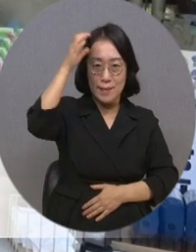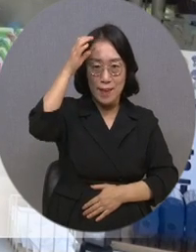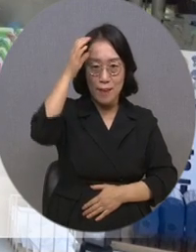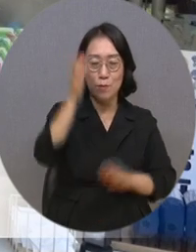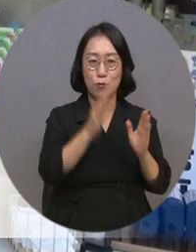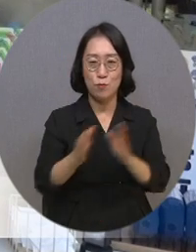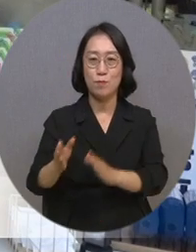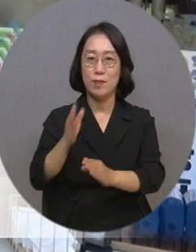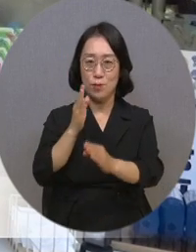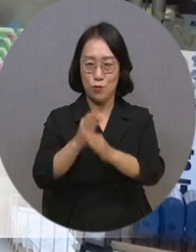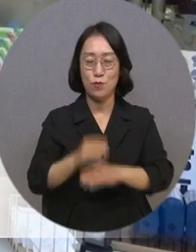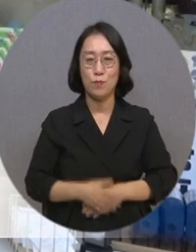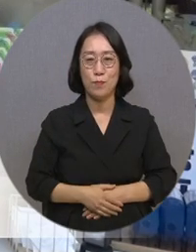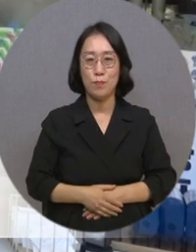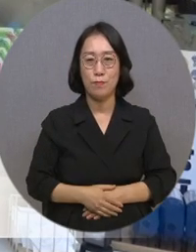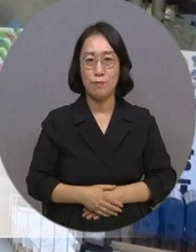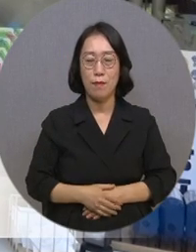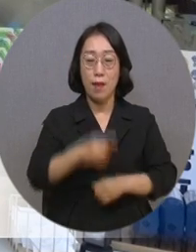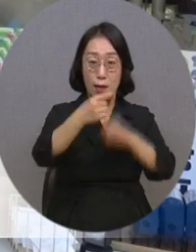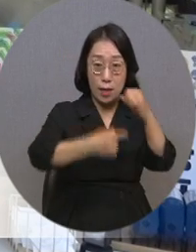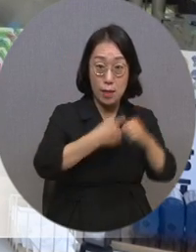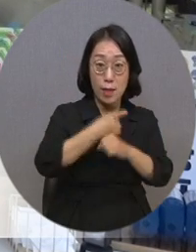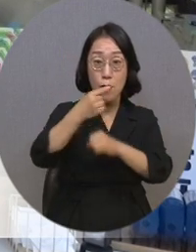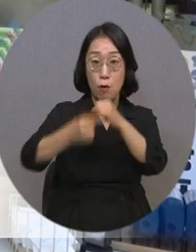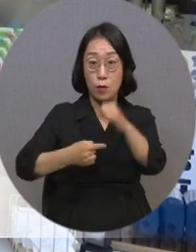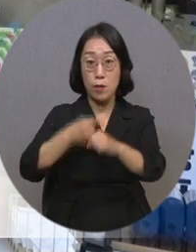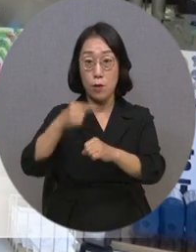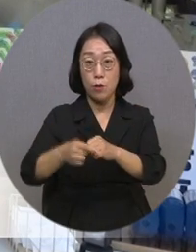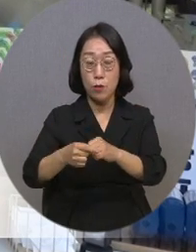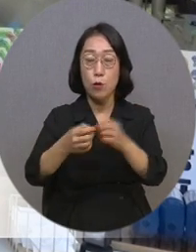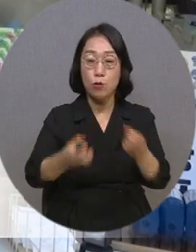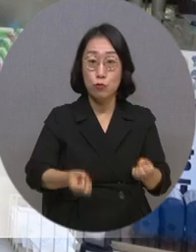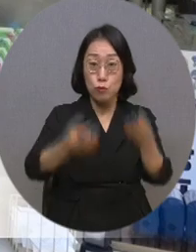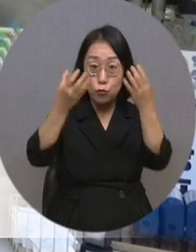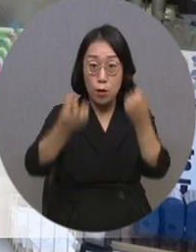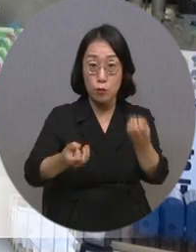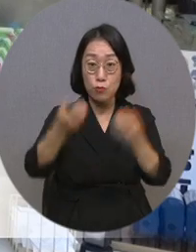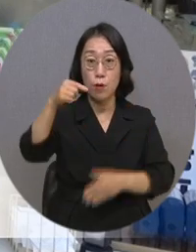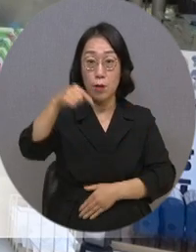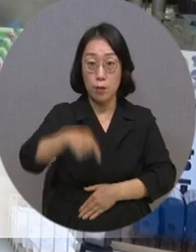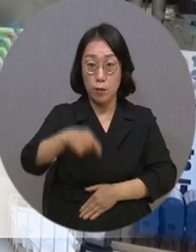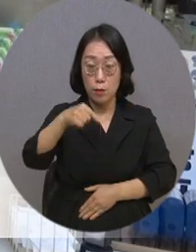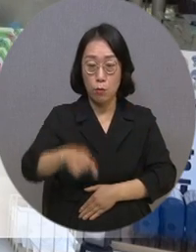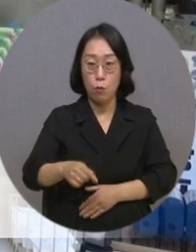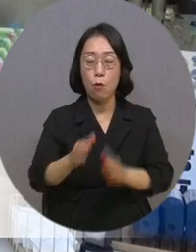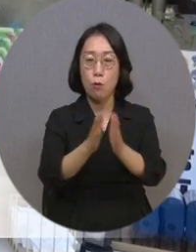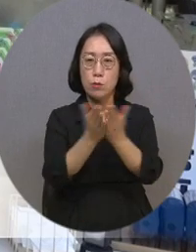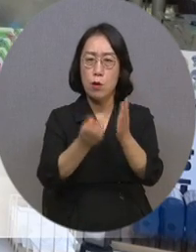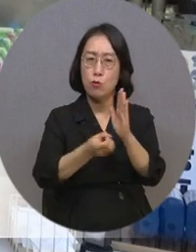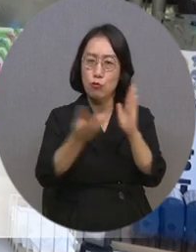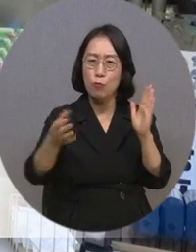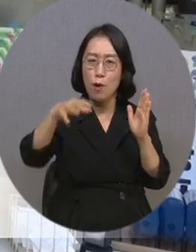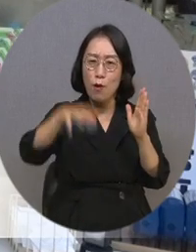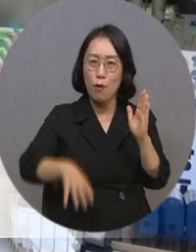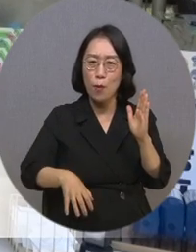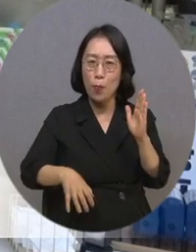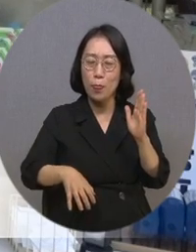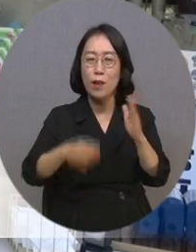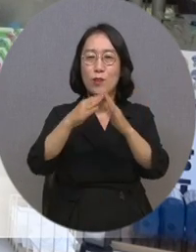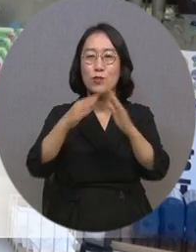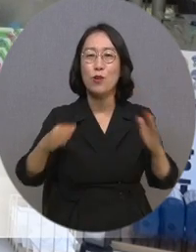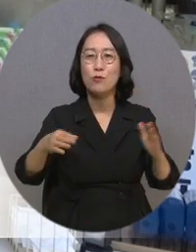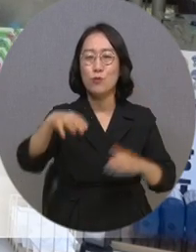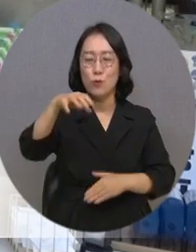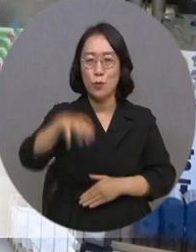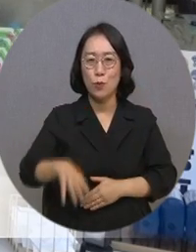진행을 하고 있거든요. 근데 해마다 전주에서 이렇게 하는 독서 대전이, 그래도 책의 도시 전주에서는 되게